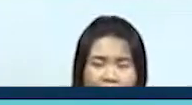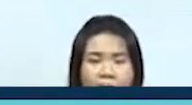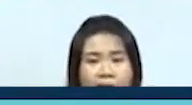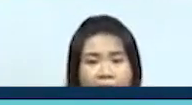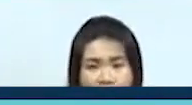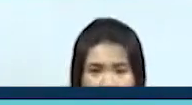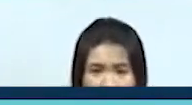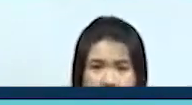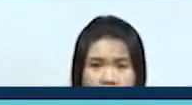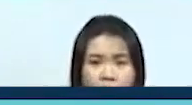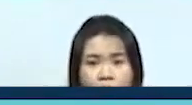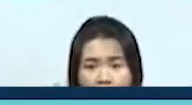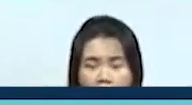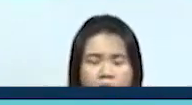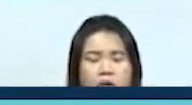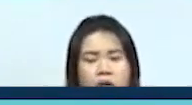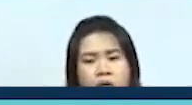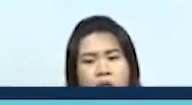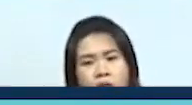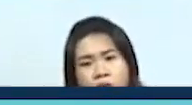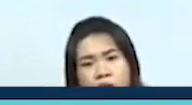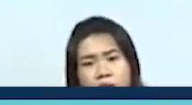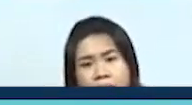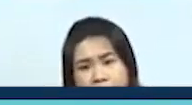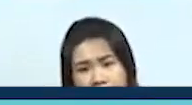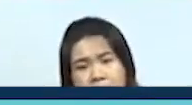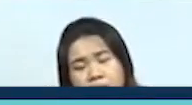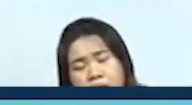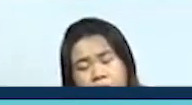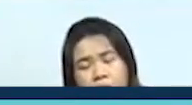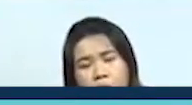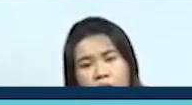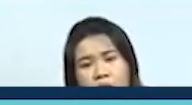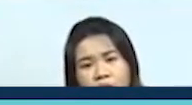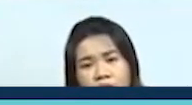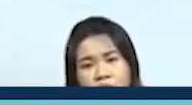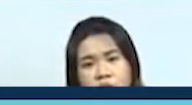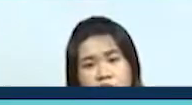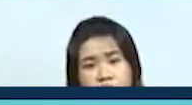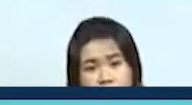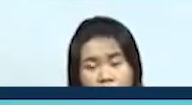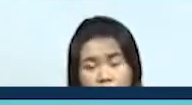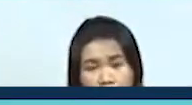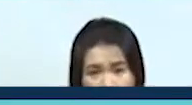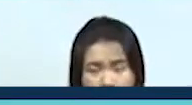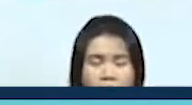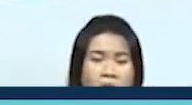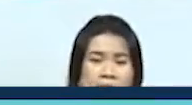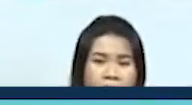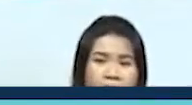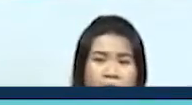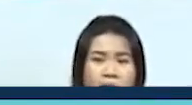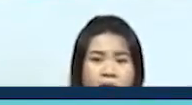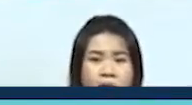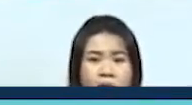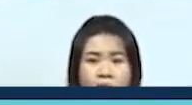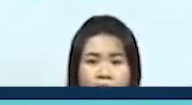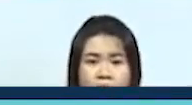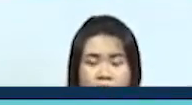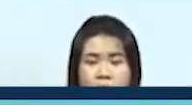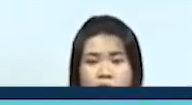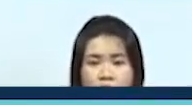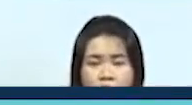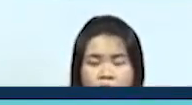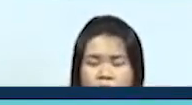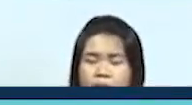าวเมียนมาเวียดนามและไทยซึ่งในมิติของการปราบปรามหน่วยงานระหว่างประเทศได้ร่วมดำเนินการอย่างเข้มข้นมาอย่าง